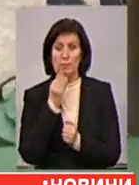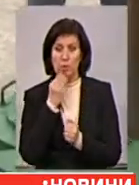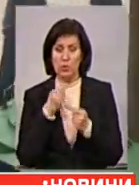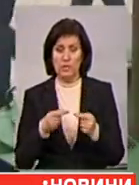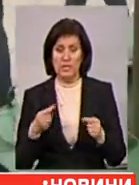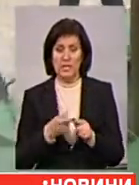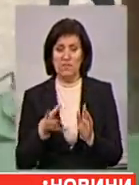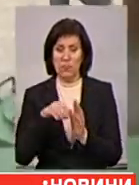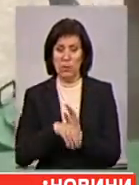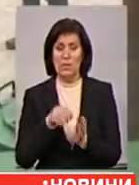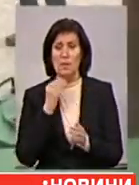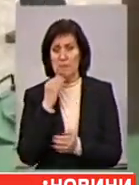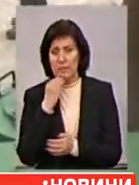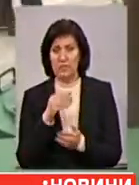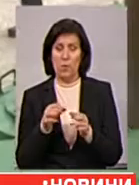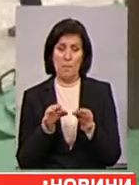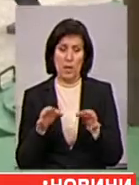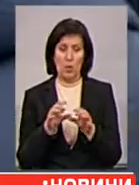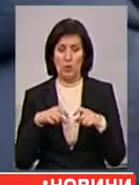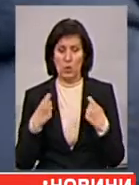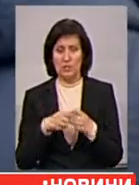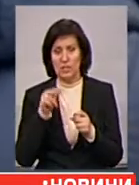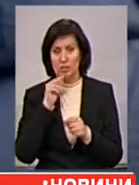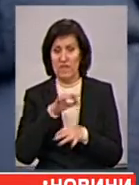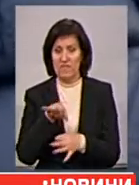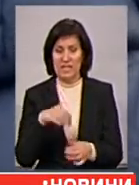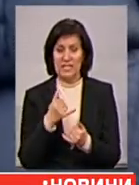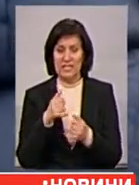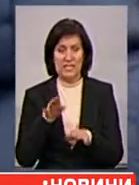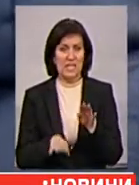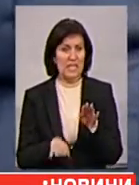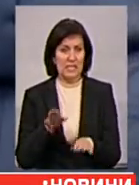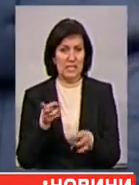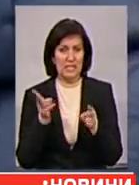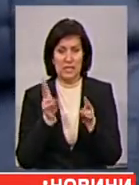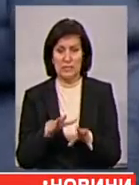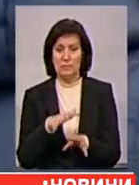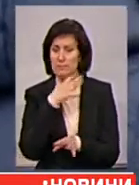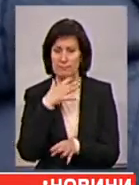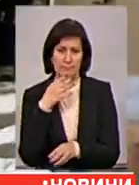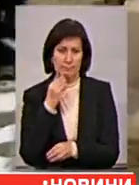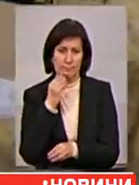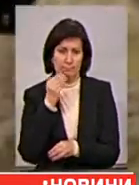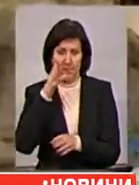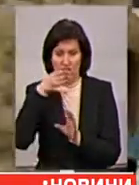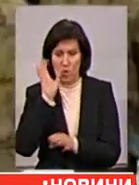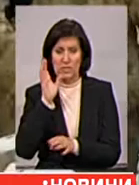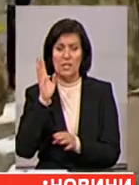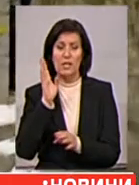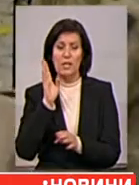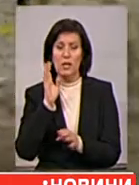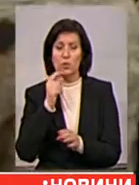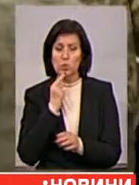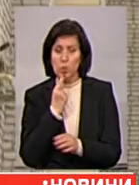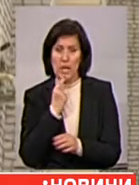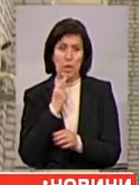набори, до яких входять печиво, макарони, консерви, чай та варення. Зараз на складах залишилося багато питної води, цукерок, овочів та